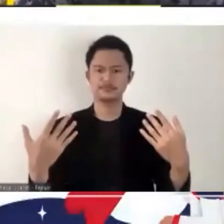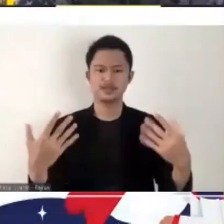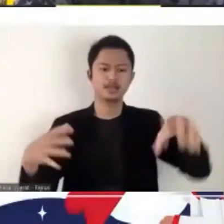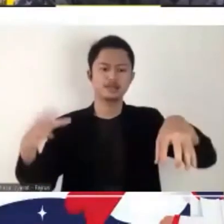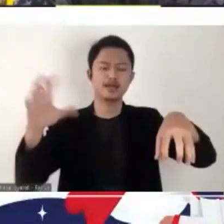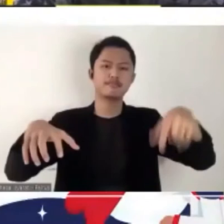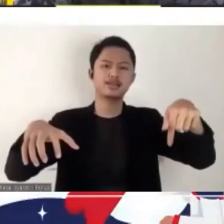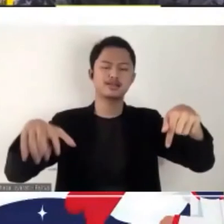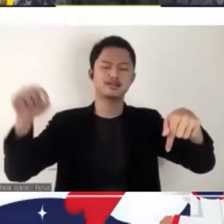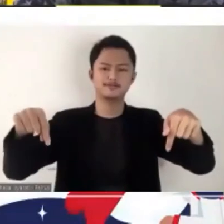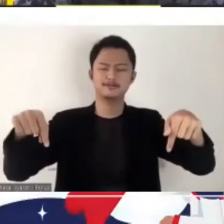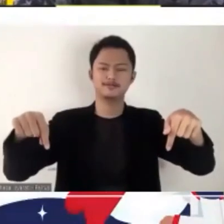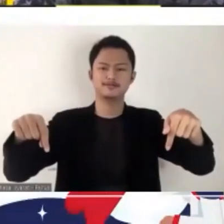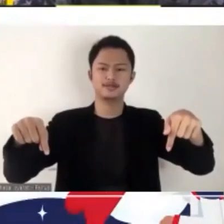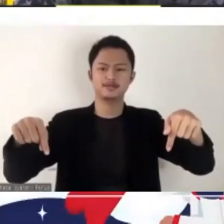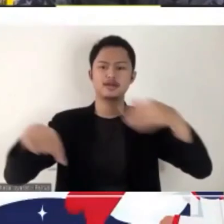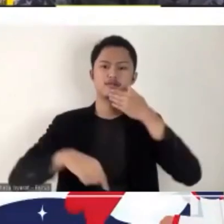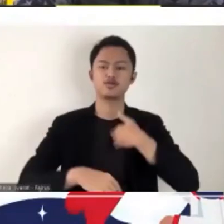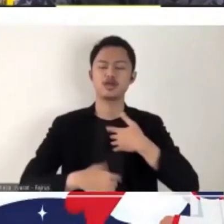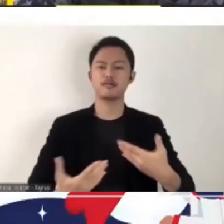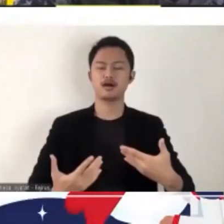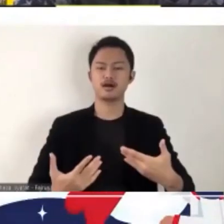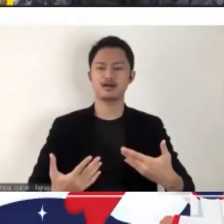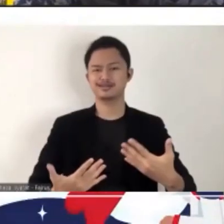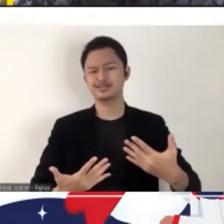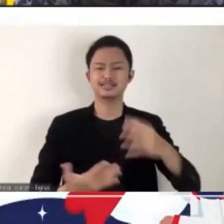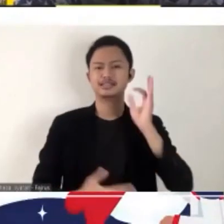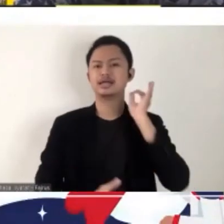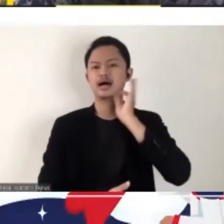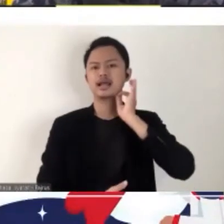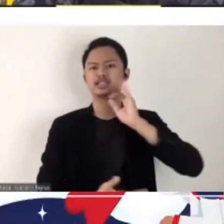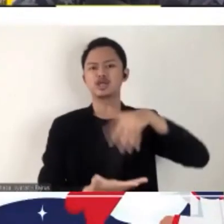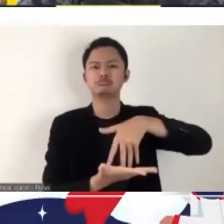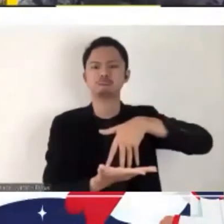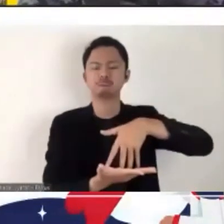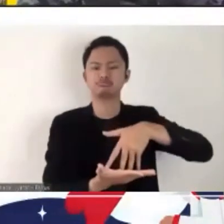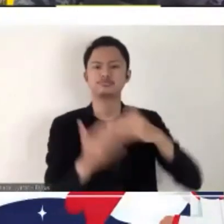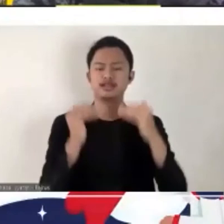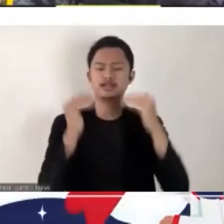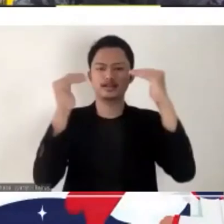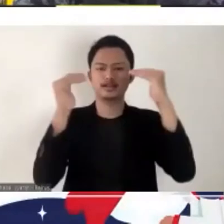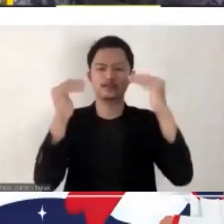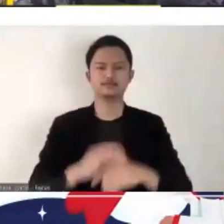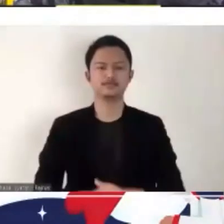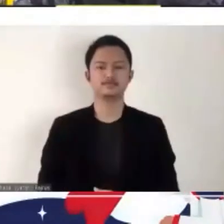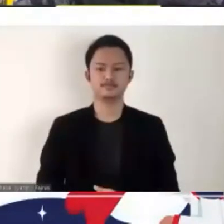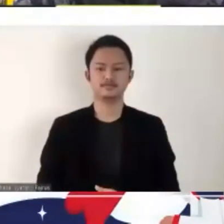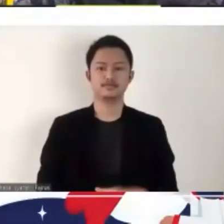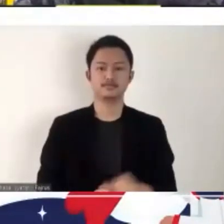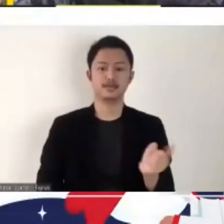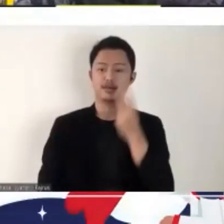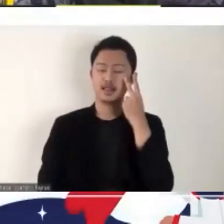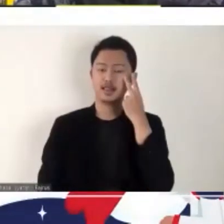tersebut juga memiliki tingkat kerawanan yang cukup tinggi jadi di dibagi kami itu juga